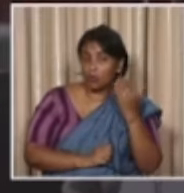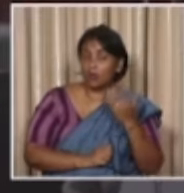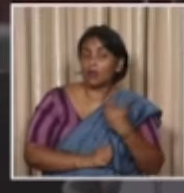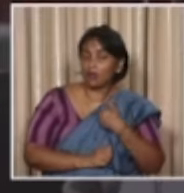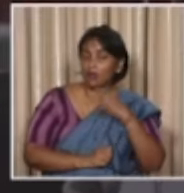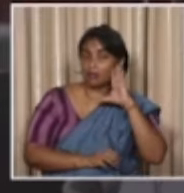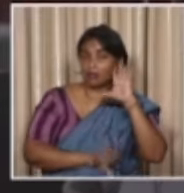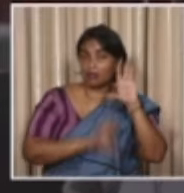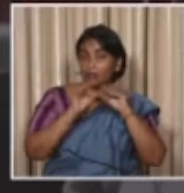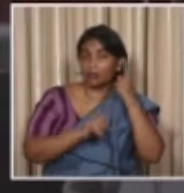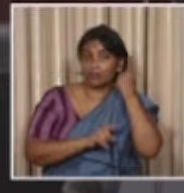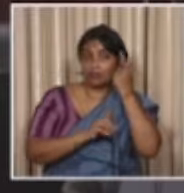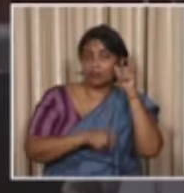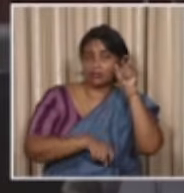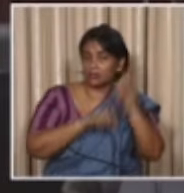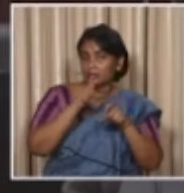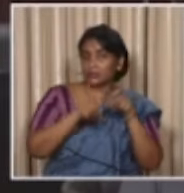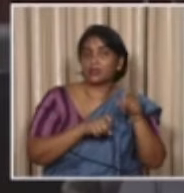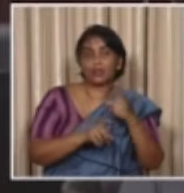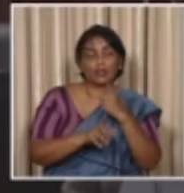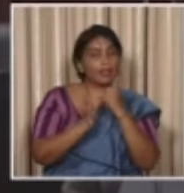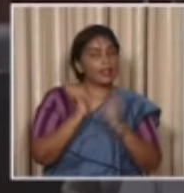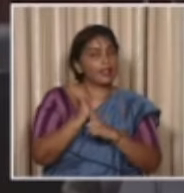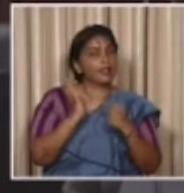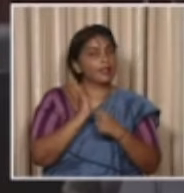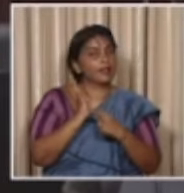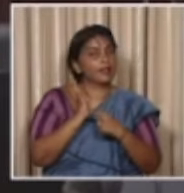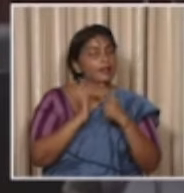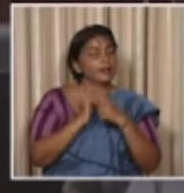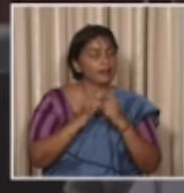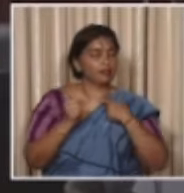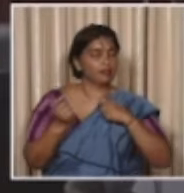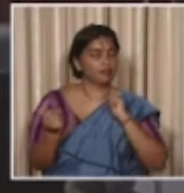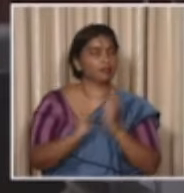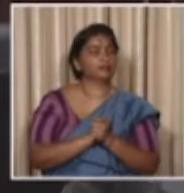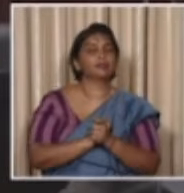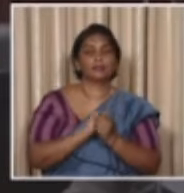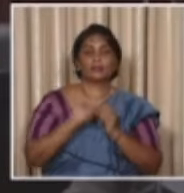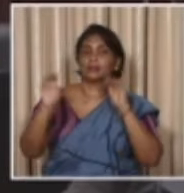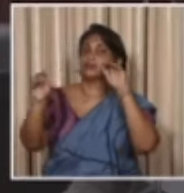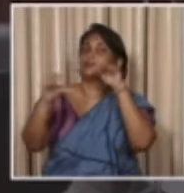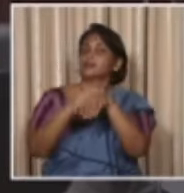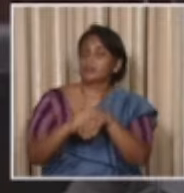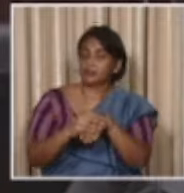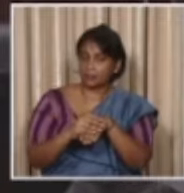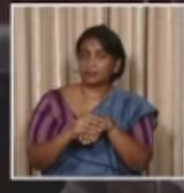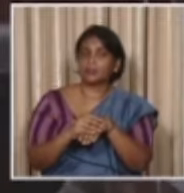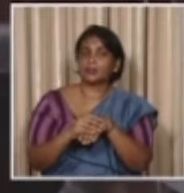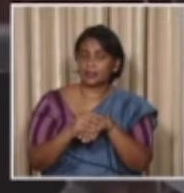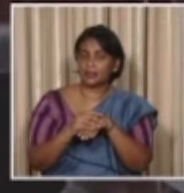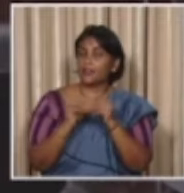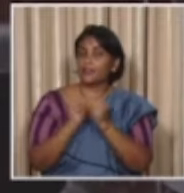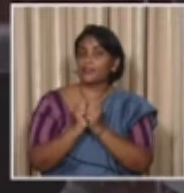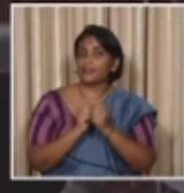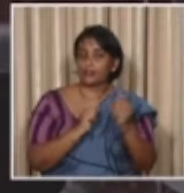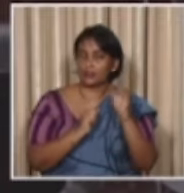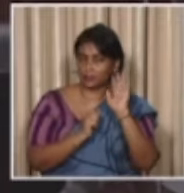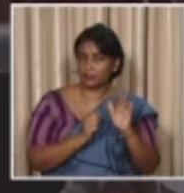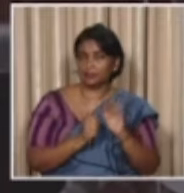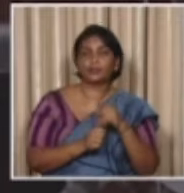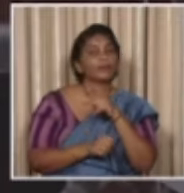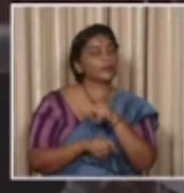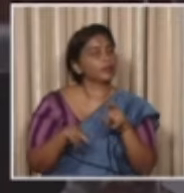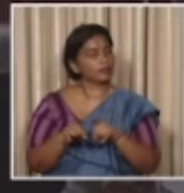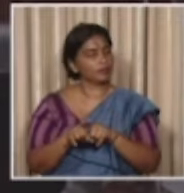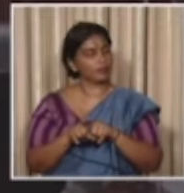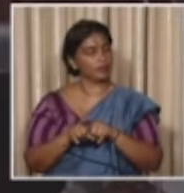අපේ බුද්ධියංශ නිලධාරීන් කොටිත්‍රස්තවාදීන් ලෙස කොටිත්‍රස්තවාදීන් සංවිධානයේ තුල කටයුතු කරපු නිසා. ඒ